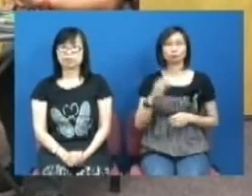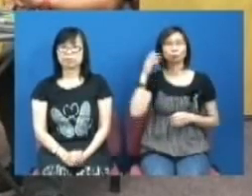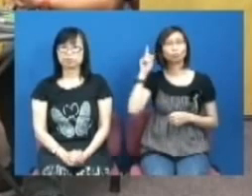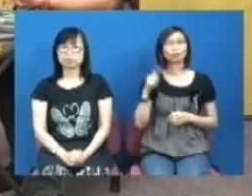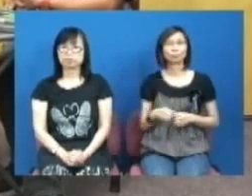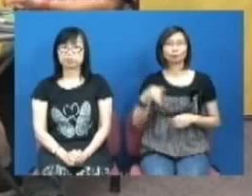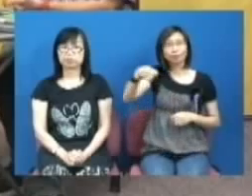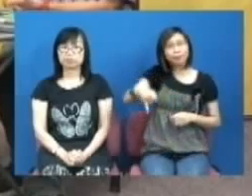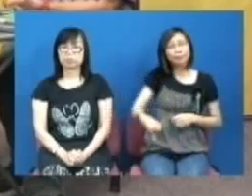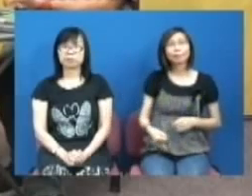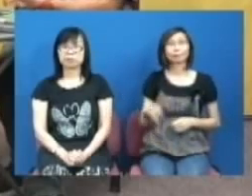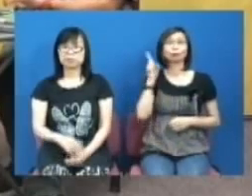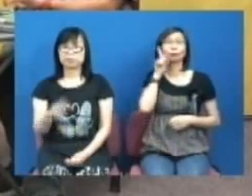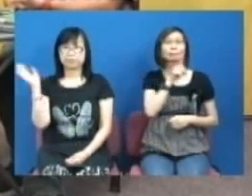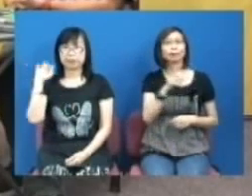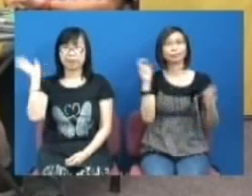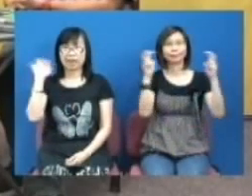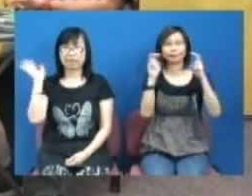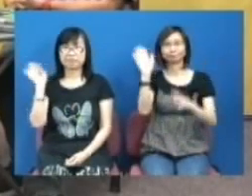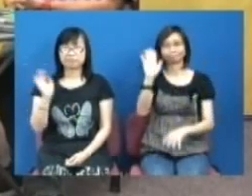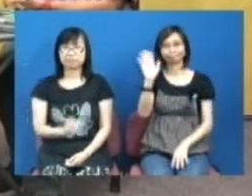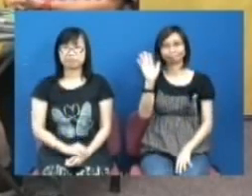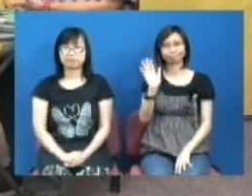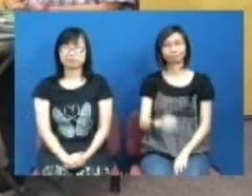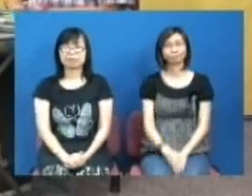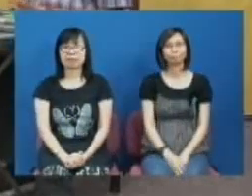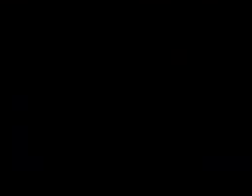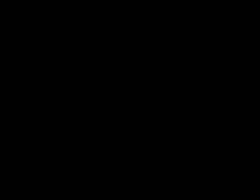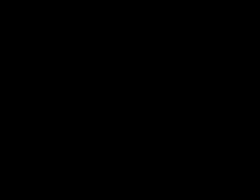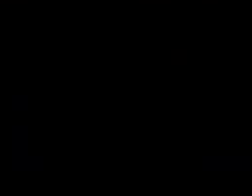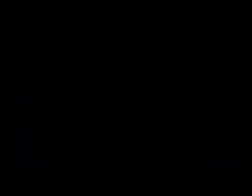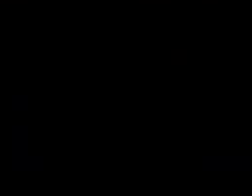個星期再見啦， 下星期見，拜拜。